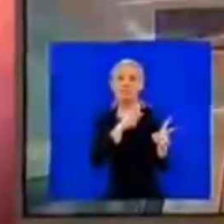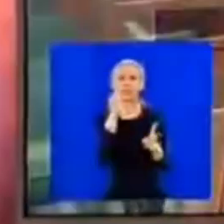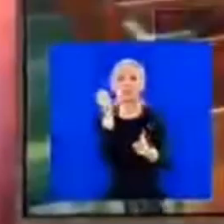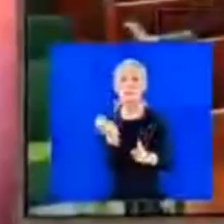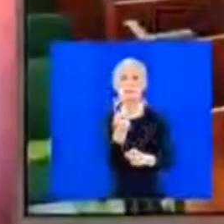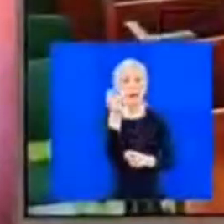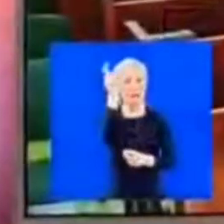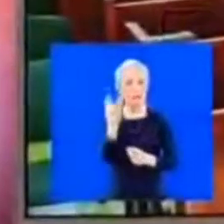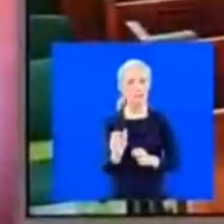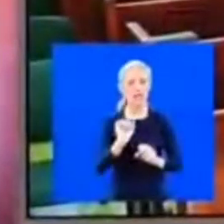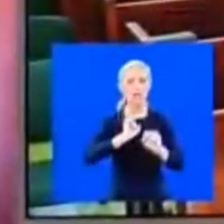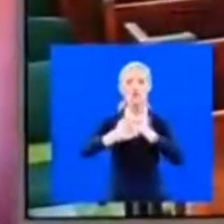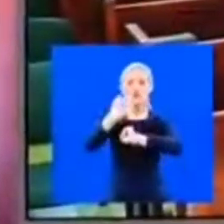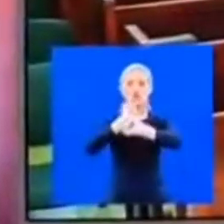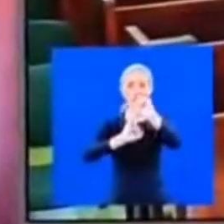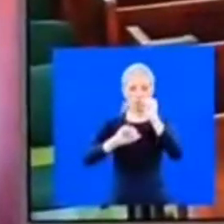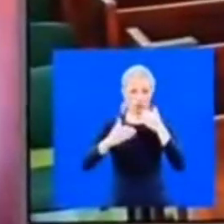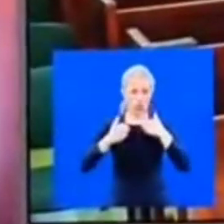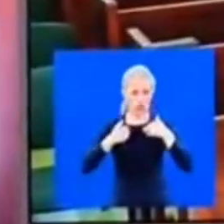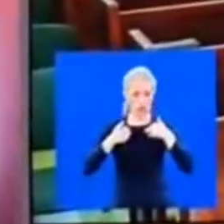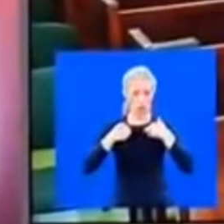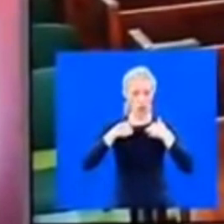stado